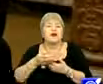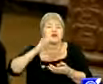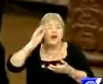aceasta